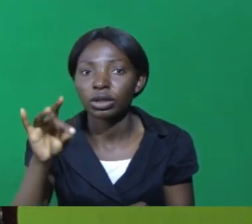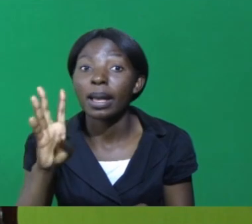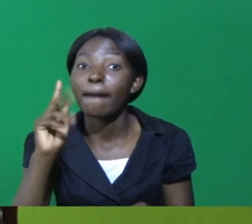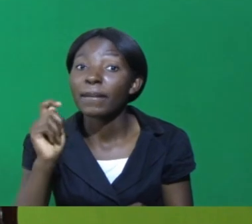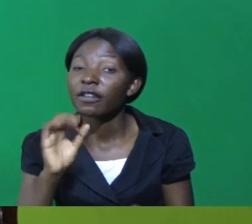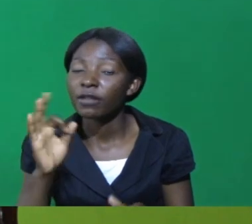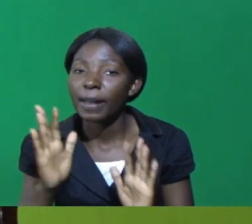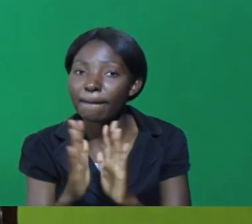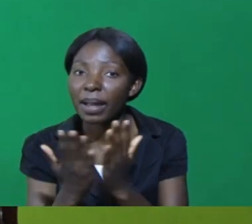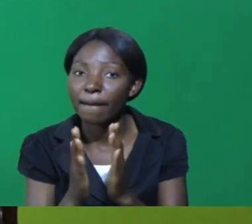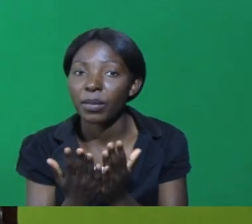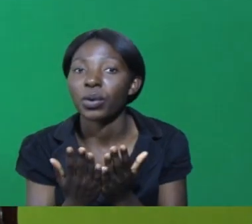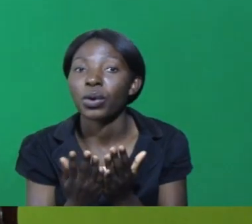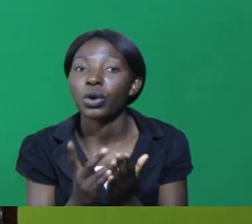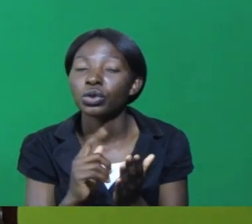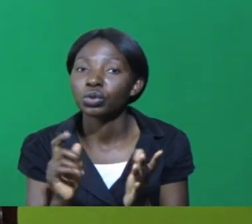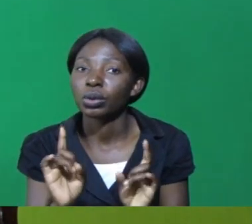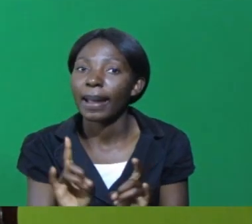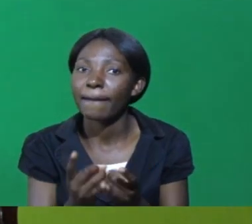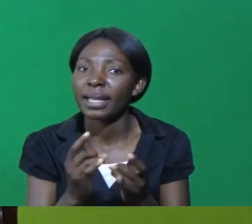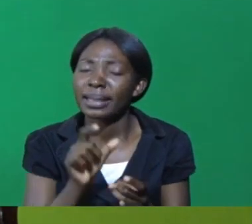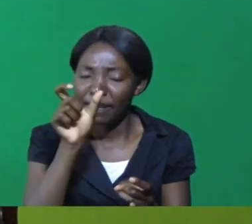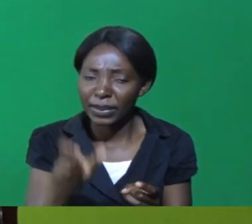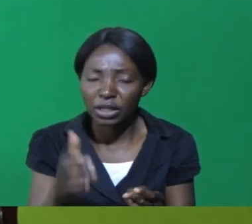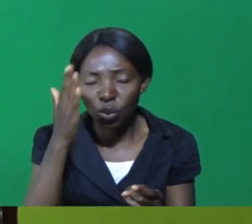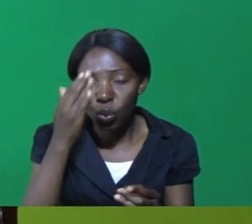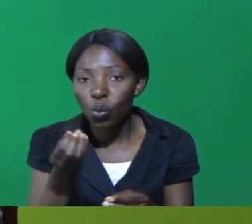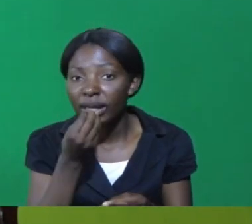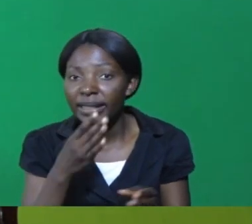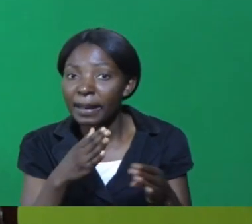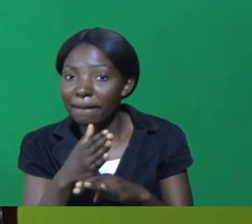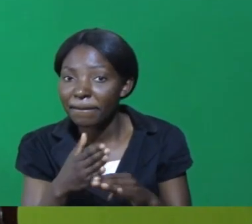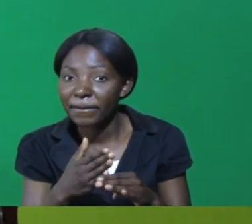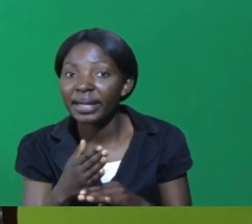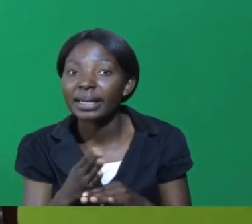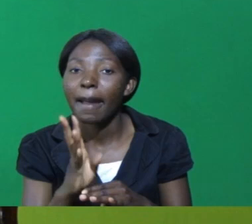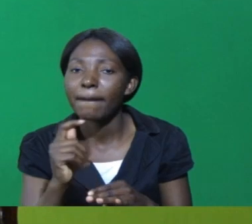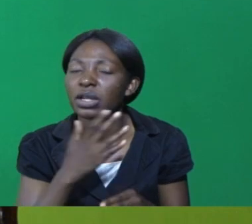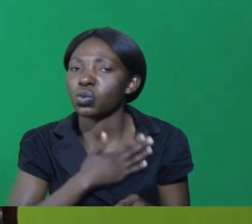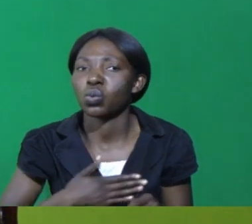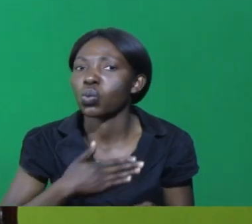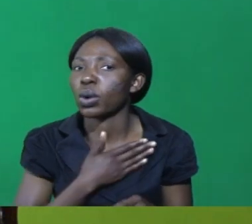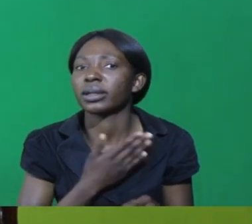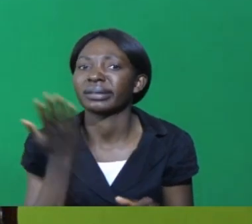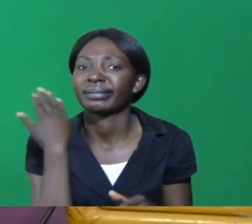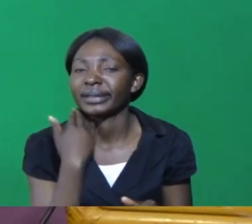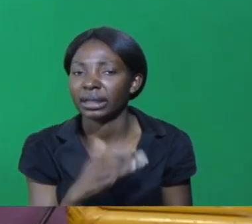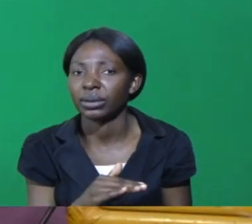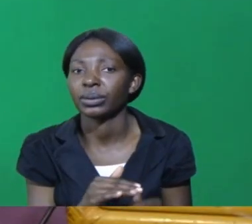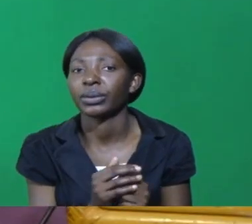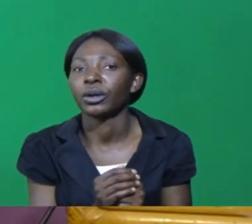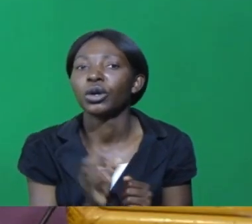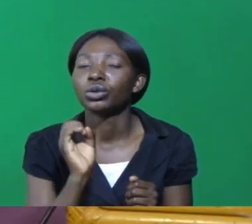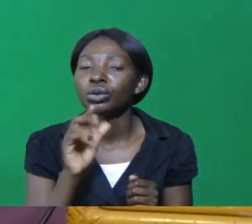kuti rugwaro ruitike runoti, unodya chingwa changu, wakandisimudzira chitsitsinho chake. Muri kuona ari kuramba